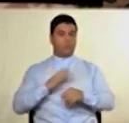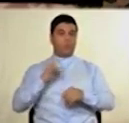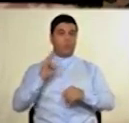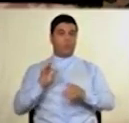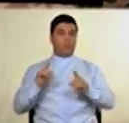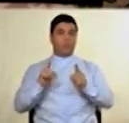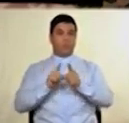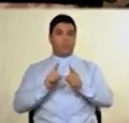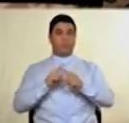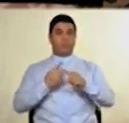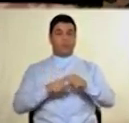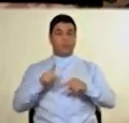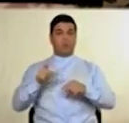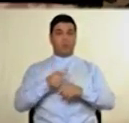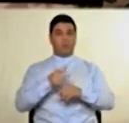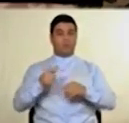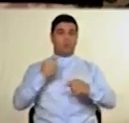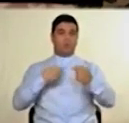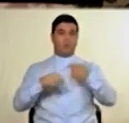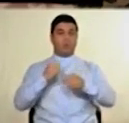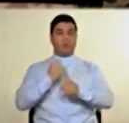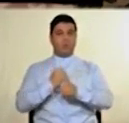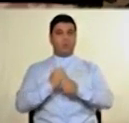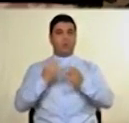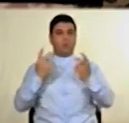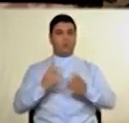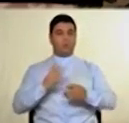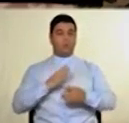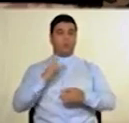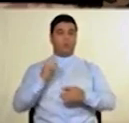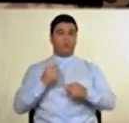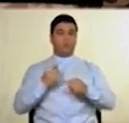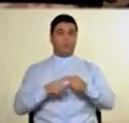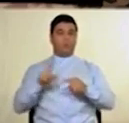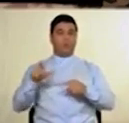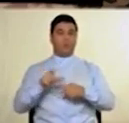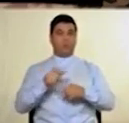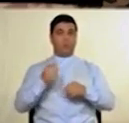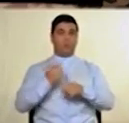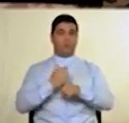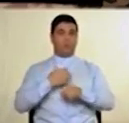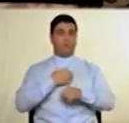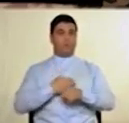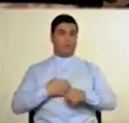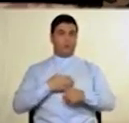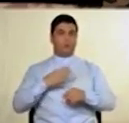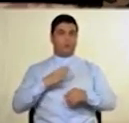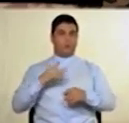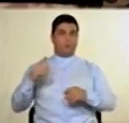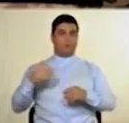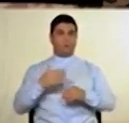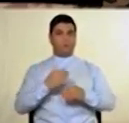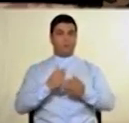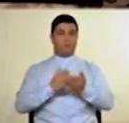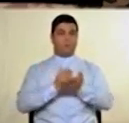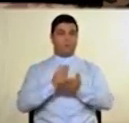shu yo'llarda savdo qilishga ehtiyoj sezilgan va albatta bu yo'llar ahamiyati jihatidan aynan ana shu